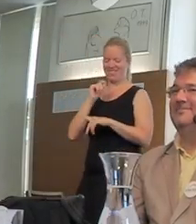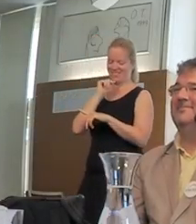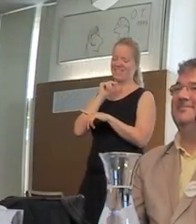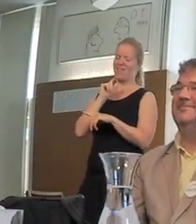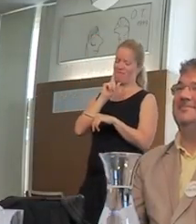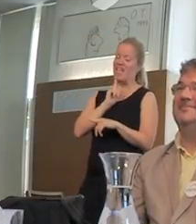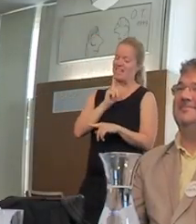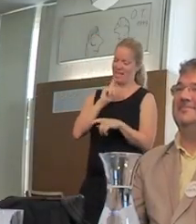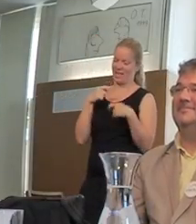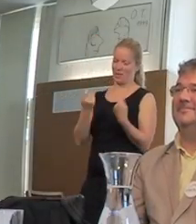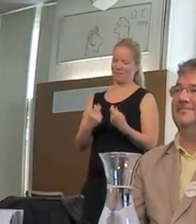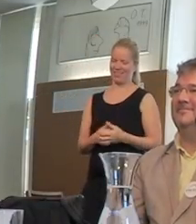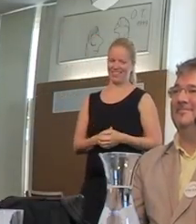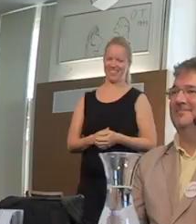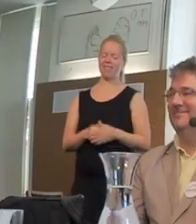Entschuldige.